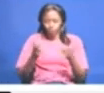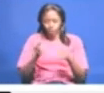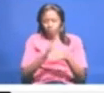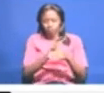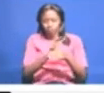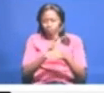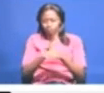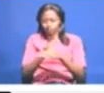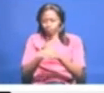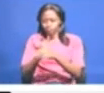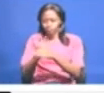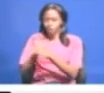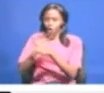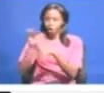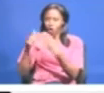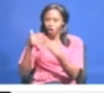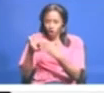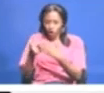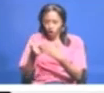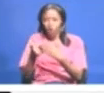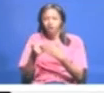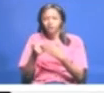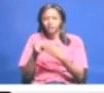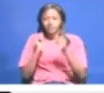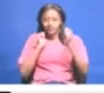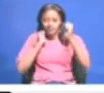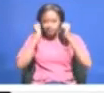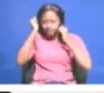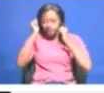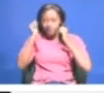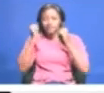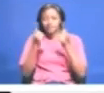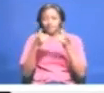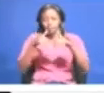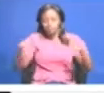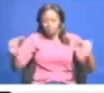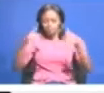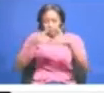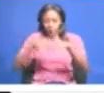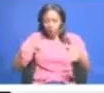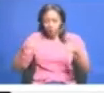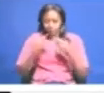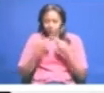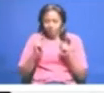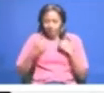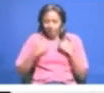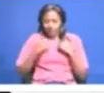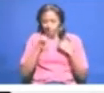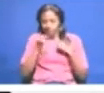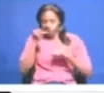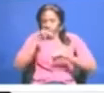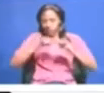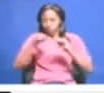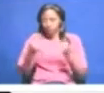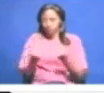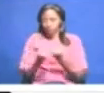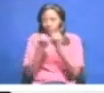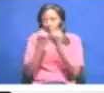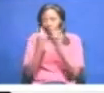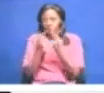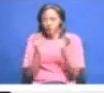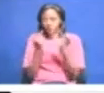ili kuashiria tu kukamilika kwa ile hafla. Kumbuka kwamba wakati ule pia tuliweza